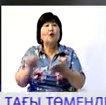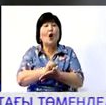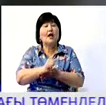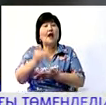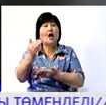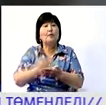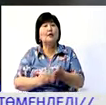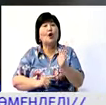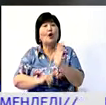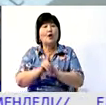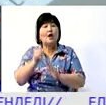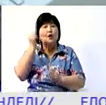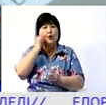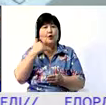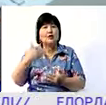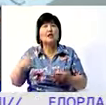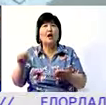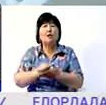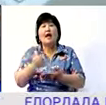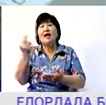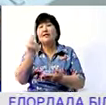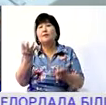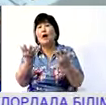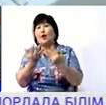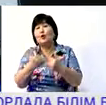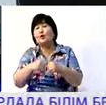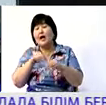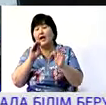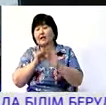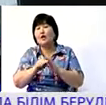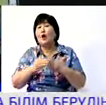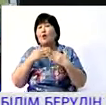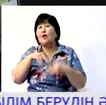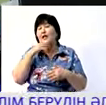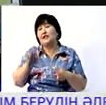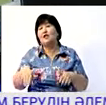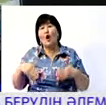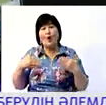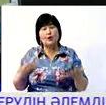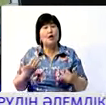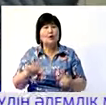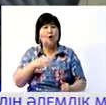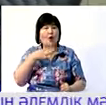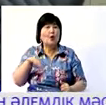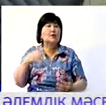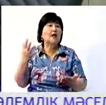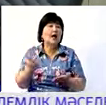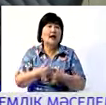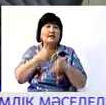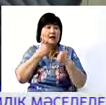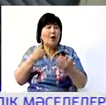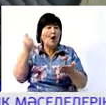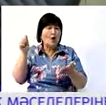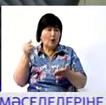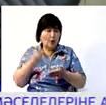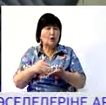бағдарламасы қолға алынғалы тозығы жеткен құжаттар цифрлы нұсқаға енгізіліп, оқырман назарына ұсынылуда. Осылайша көпшіліктің қол жете бермейтін құнды